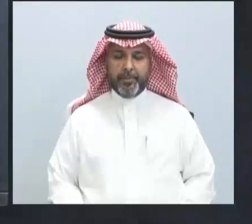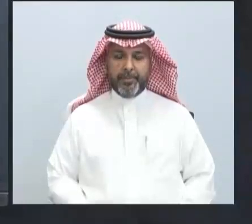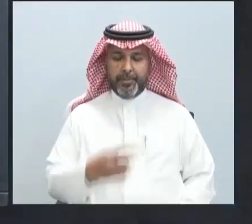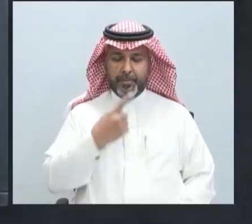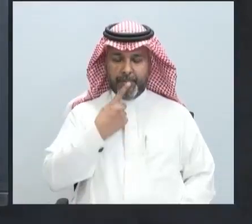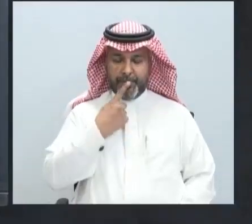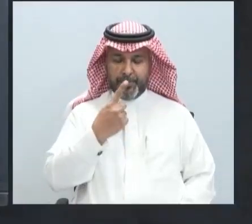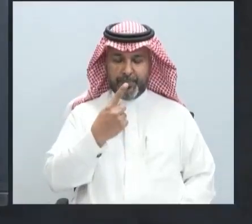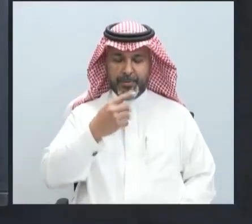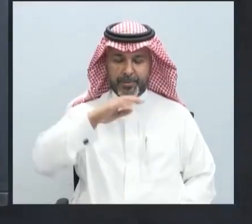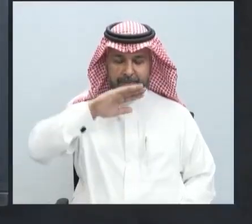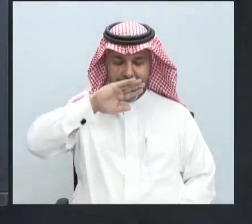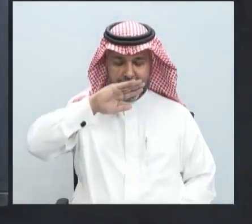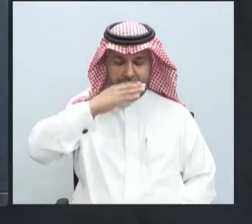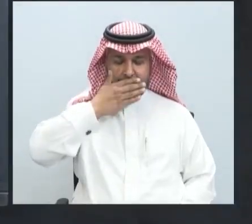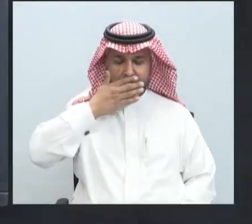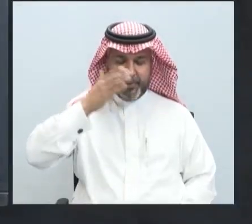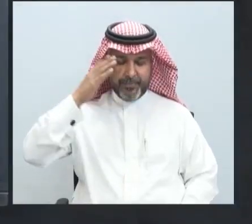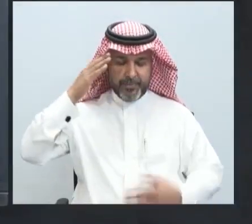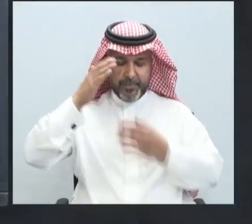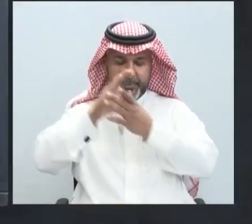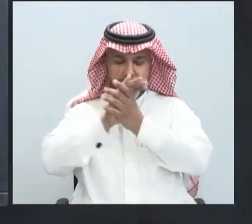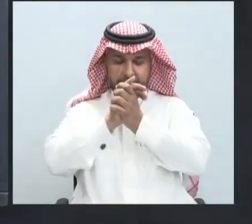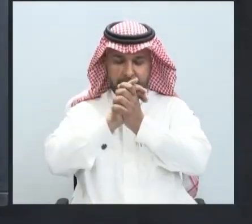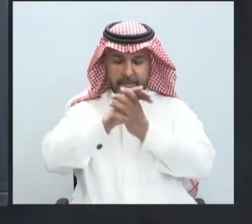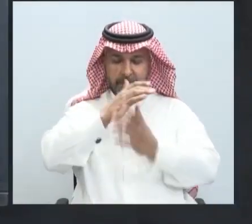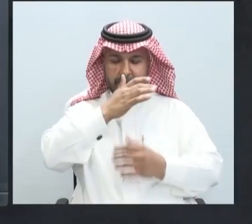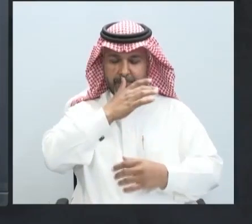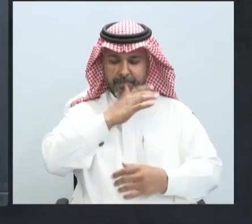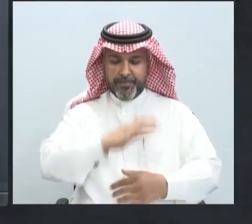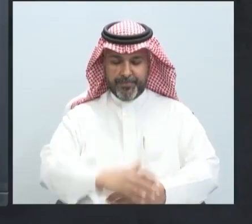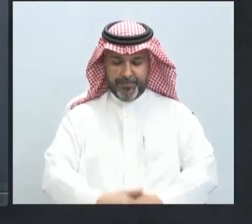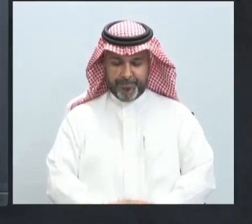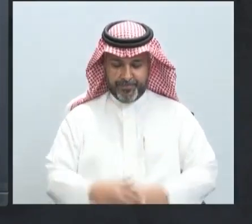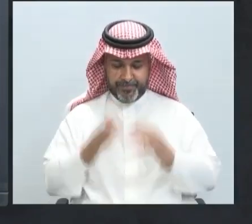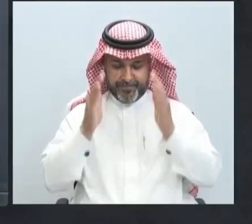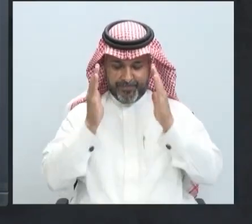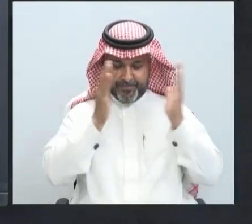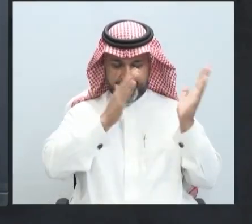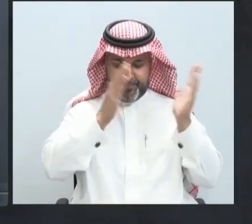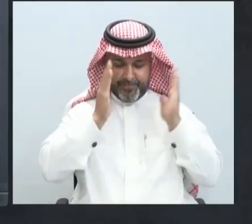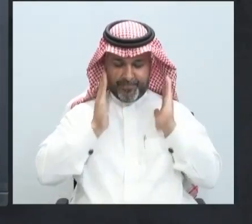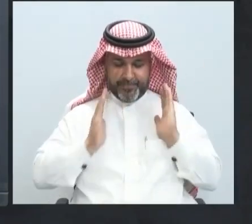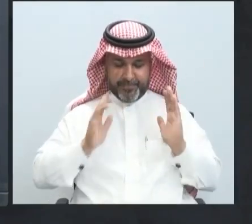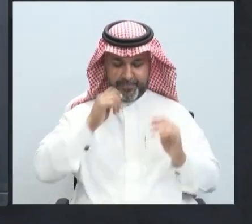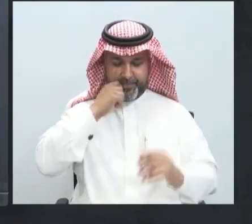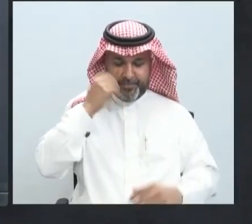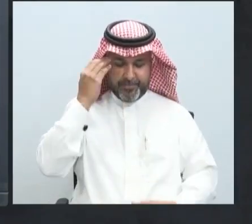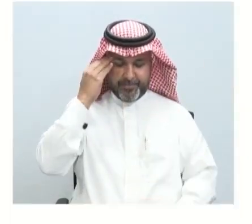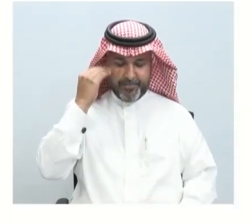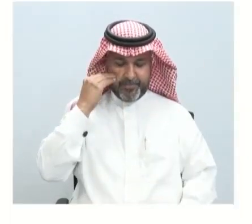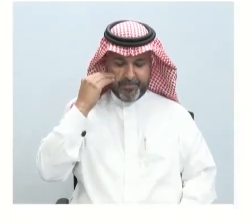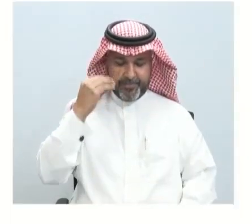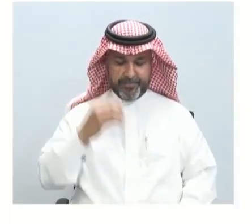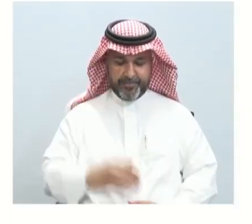بسم الله والحمد لله والصلاه والسلام على رسول الله طلابي وطالبات اهلا وسهلا بكم في درس جديد من مادتنا احياء